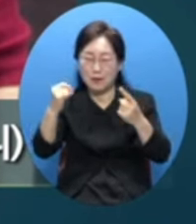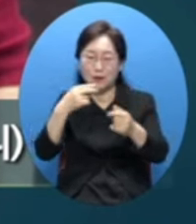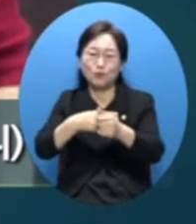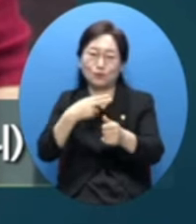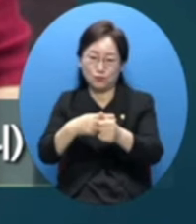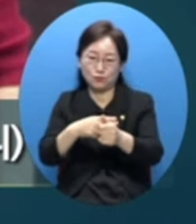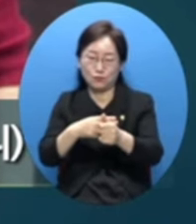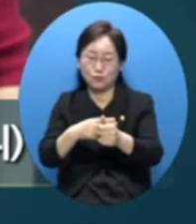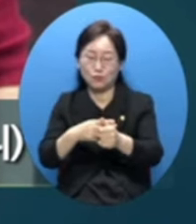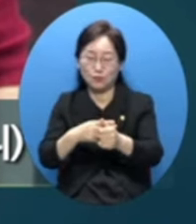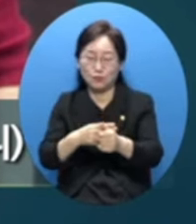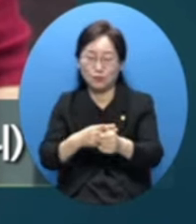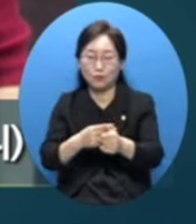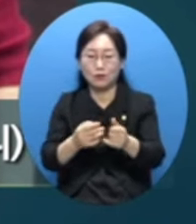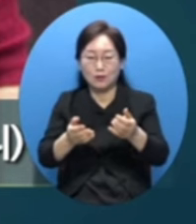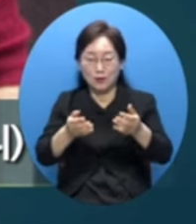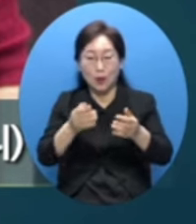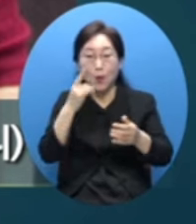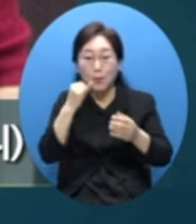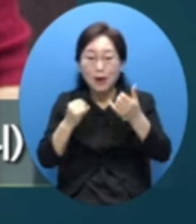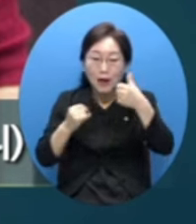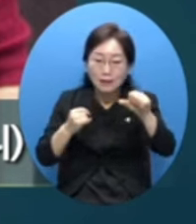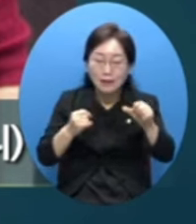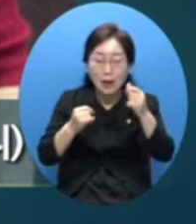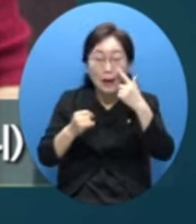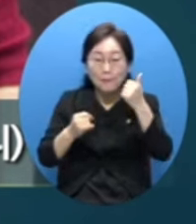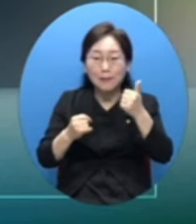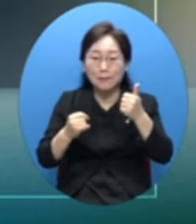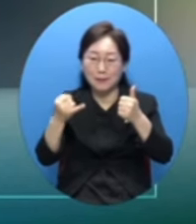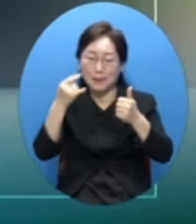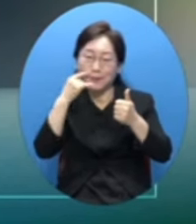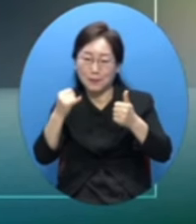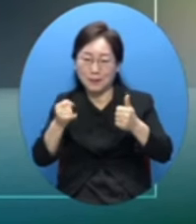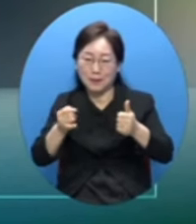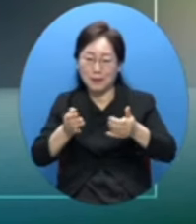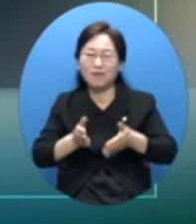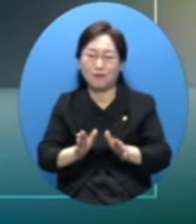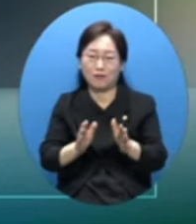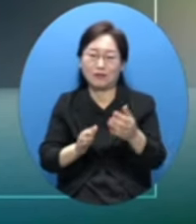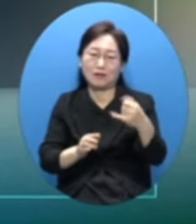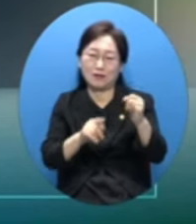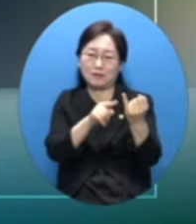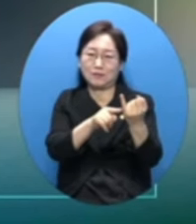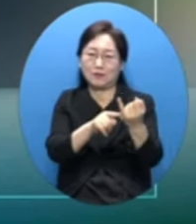모든 시련과 고난이 내게는 축복이었다 그런 고백을 합니다.